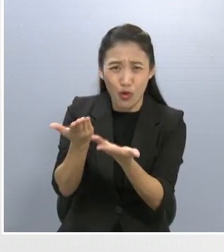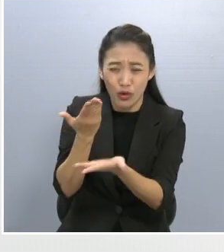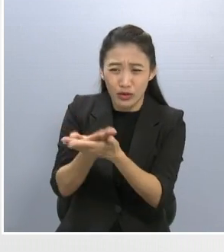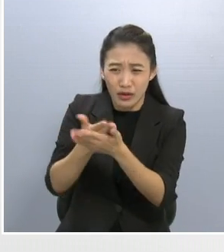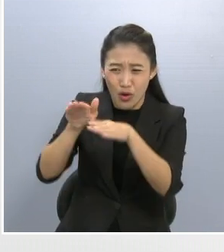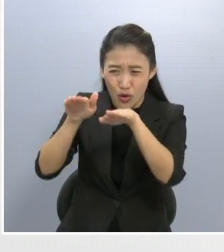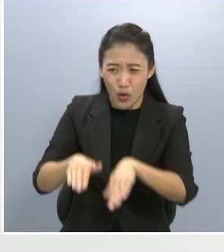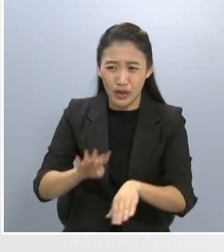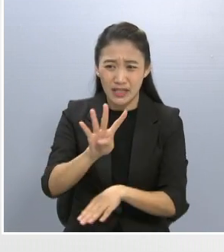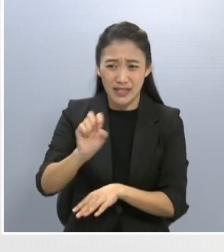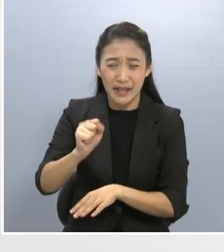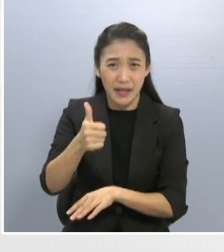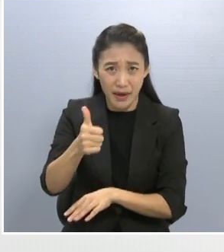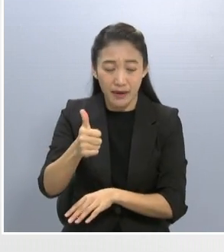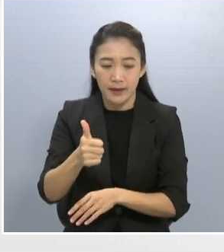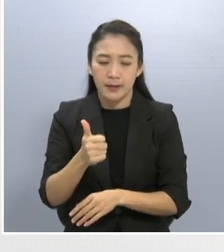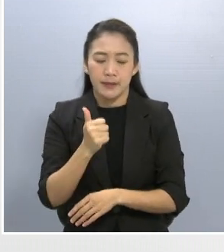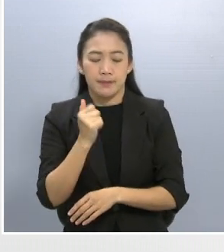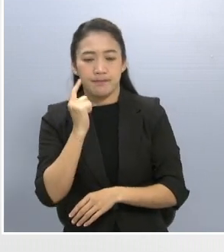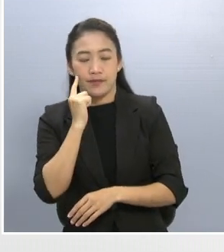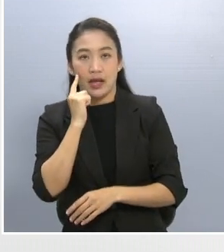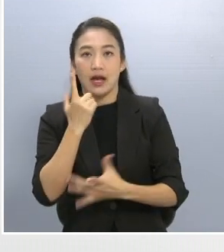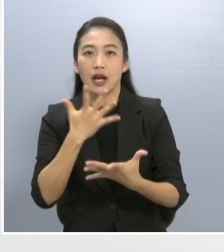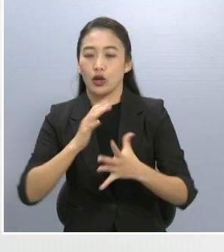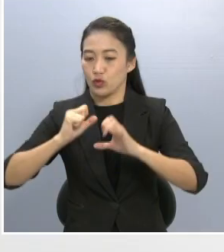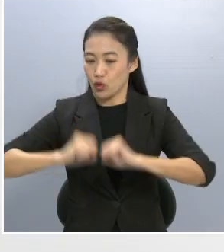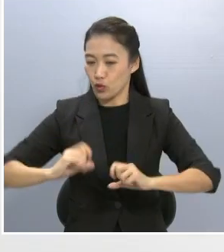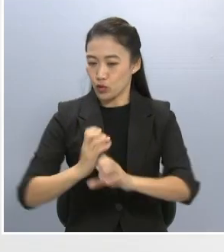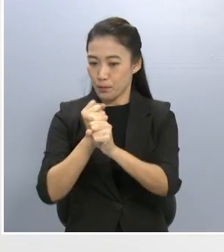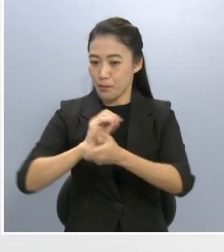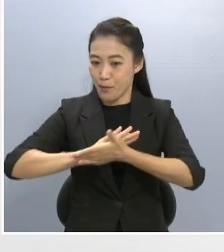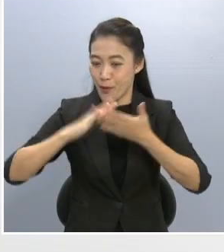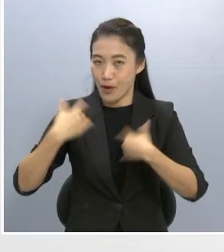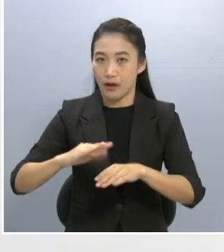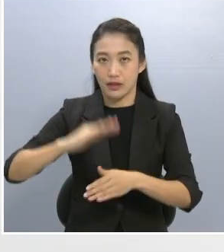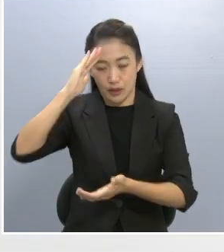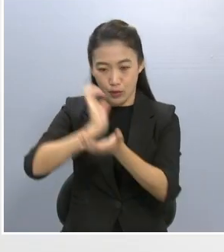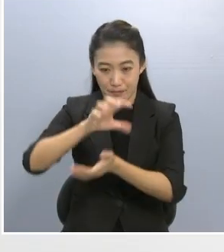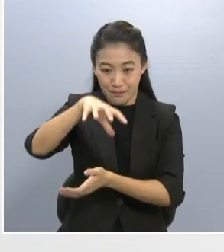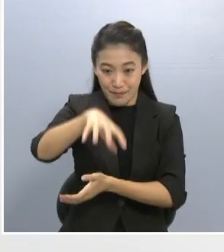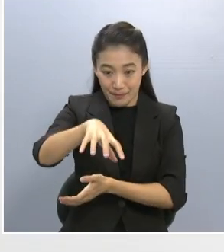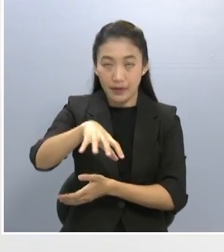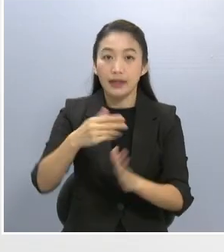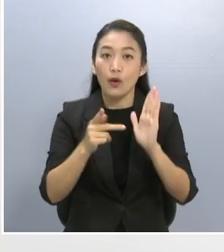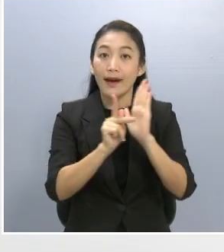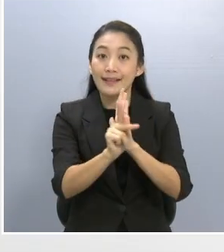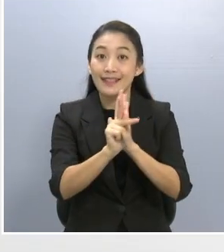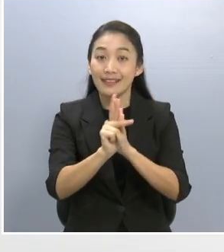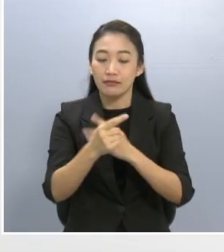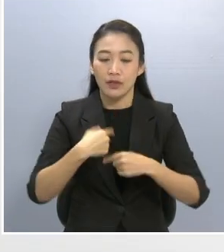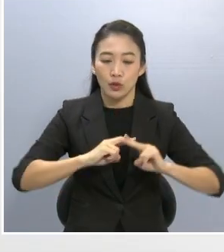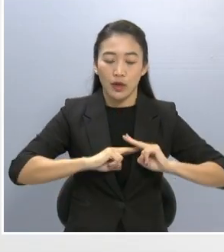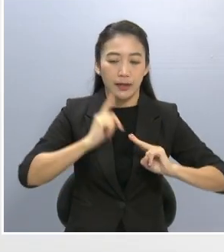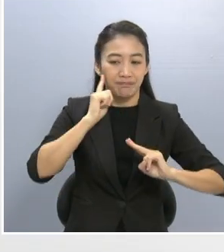ไปมอบให้หลังโรงพักเมืองกาฬสินธุ์และปรากฏว่าไปแจ้งกับตำรวจด้วยสุดท้ายตำรวจ